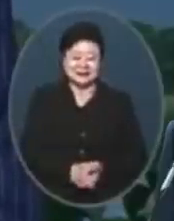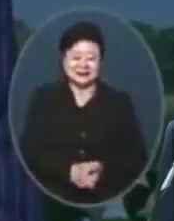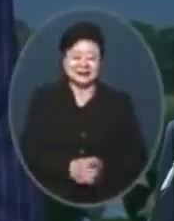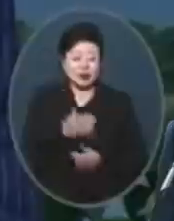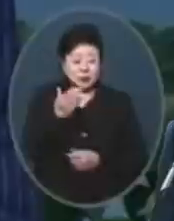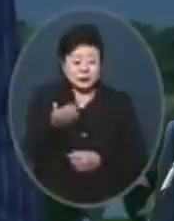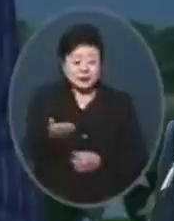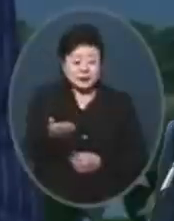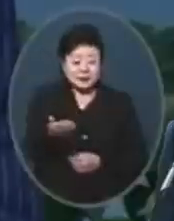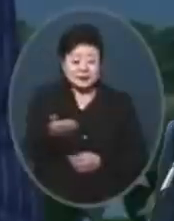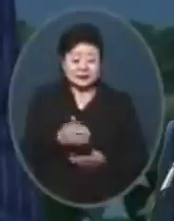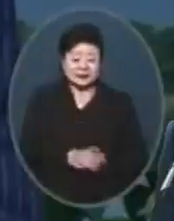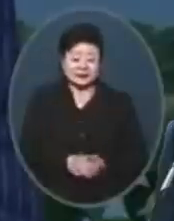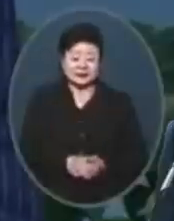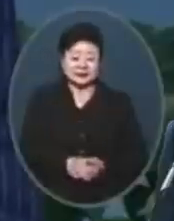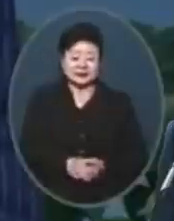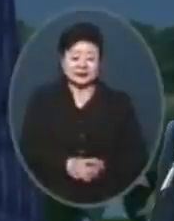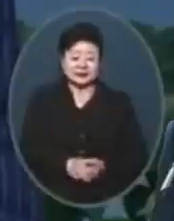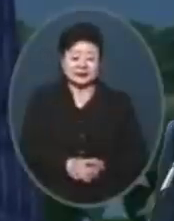여러분,